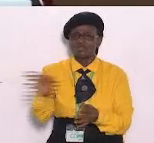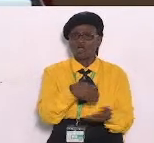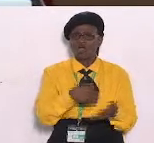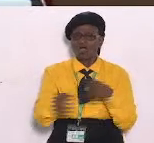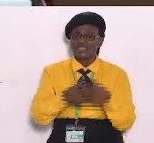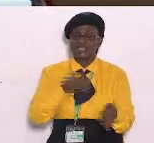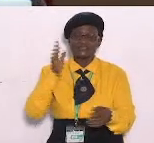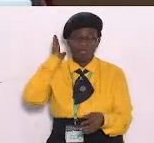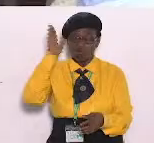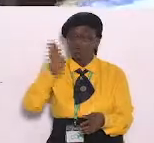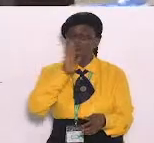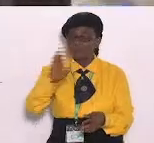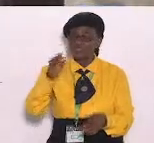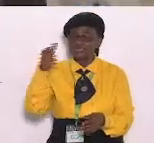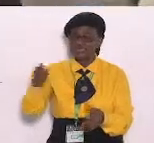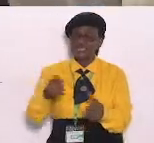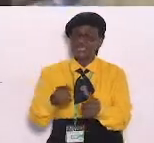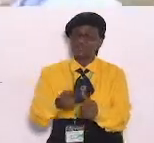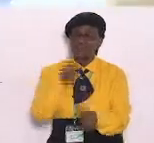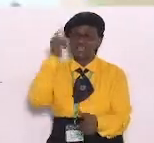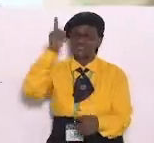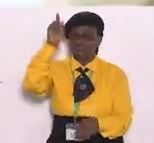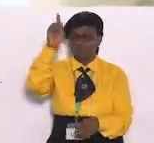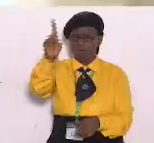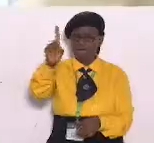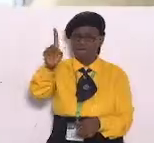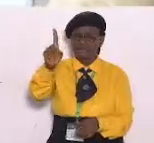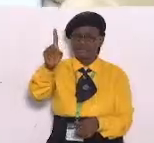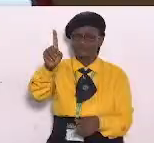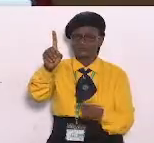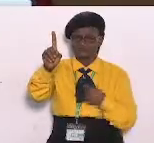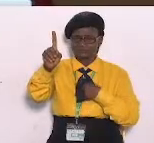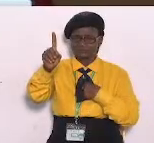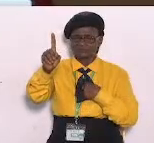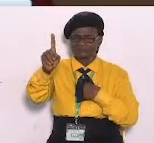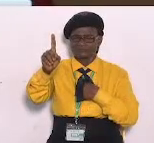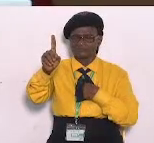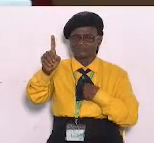nuit que ton sera le premier